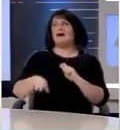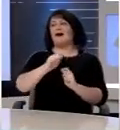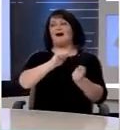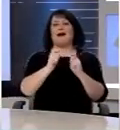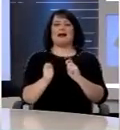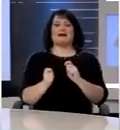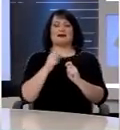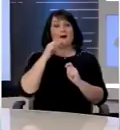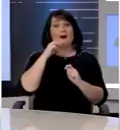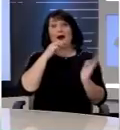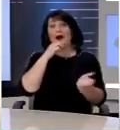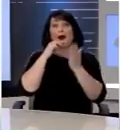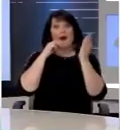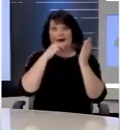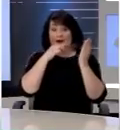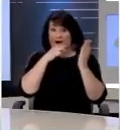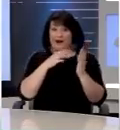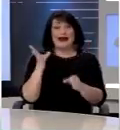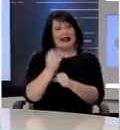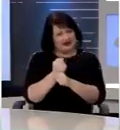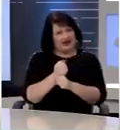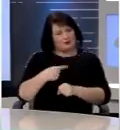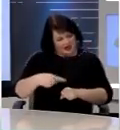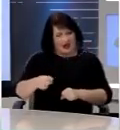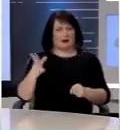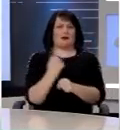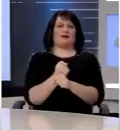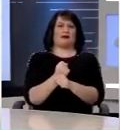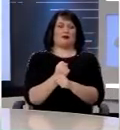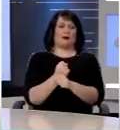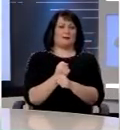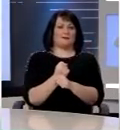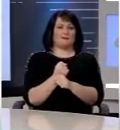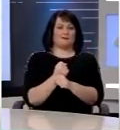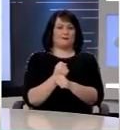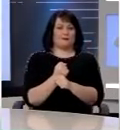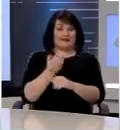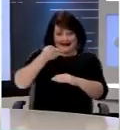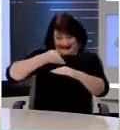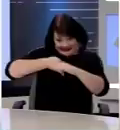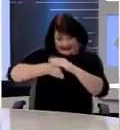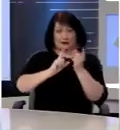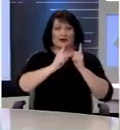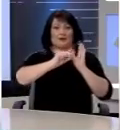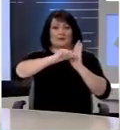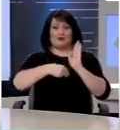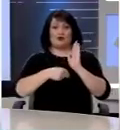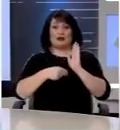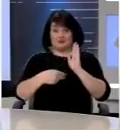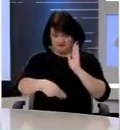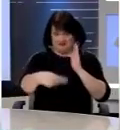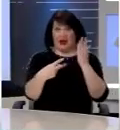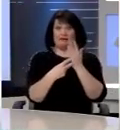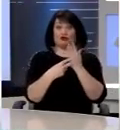Και αν καταφέρουμε που θα καταφέρουμε να βγούμε από τα μνημόνια τον Αύγουστο του